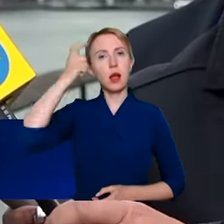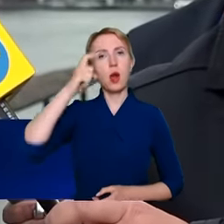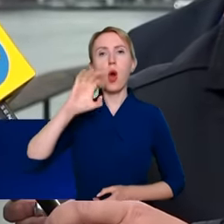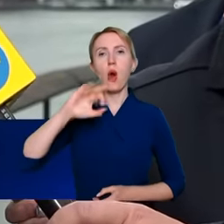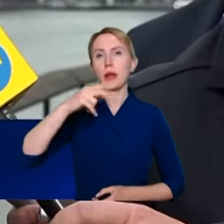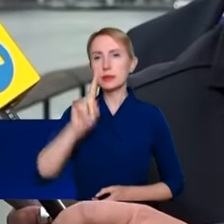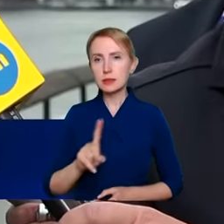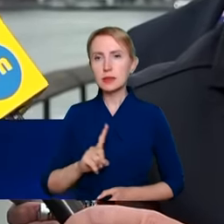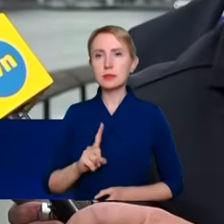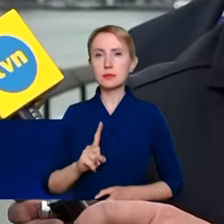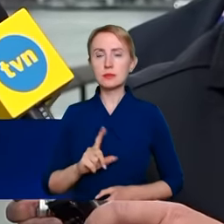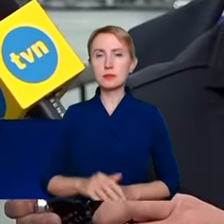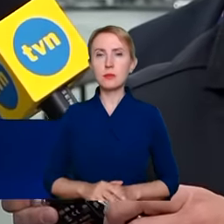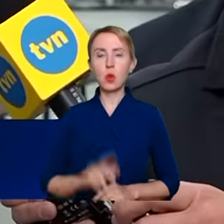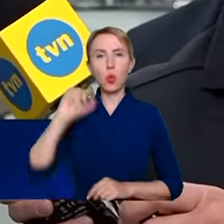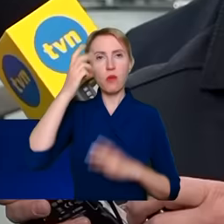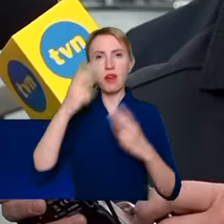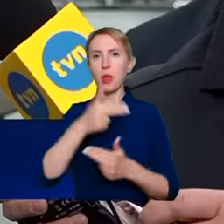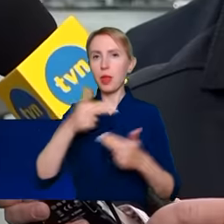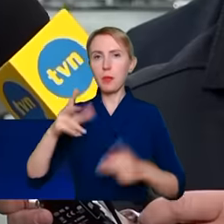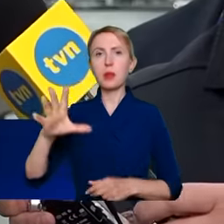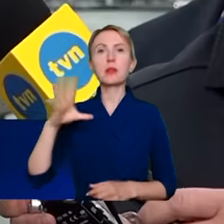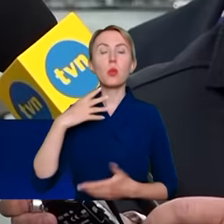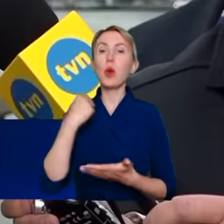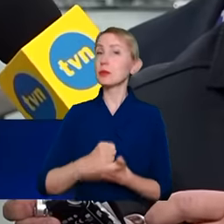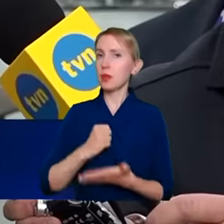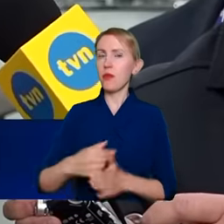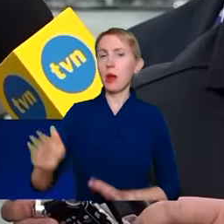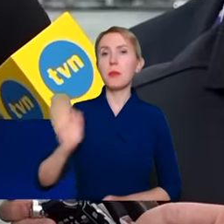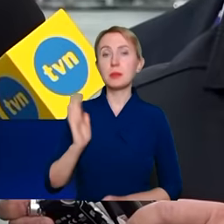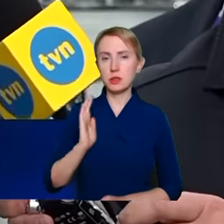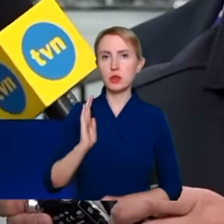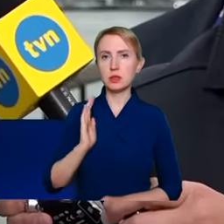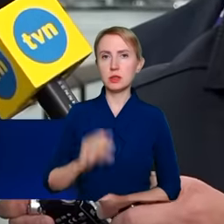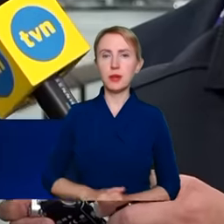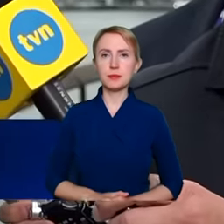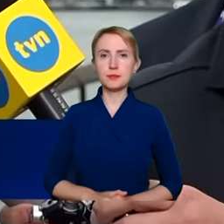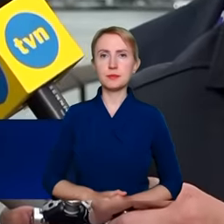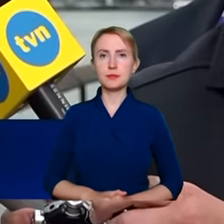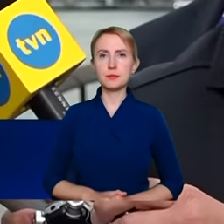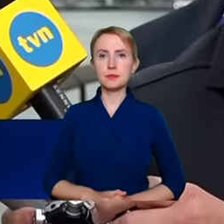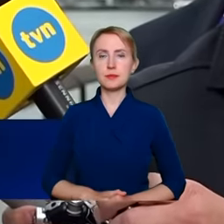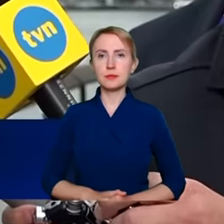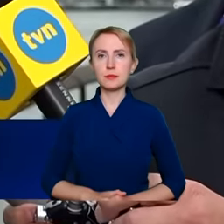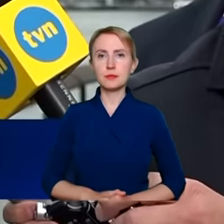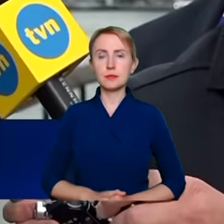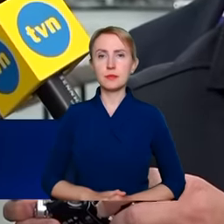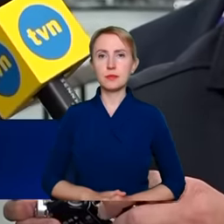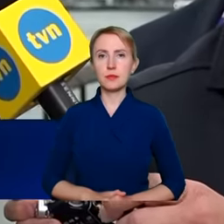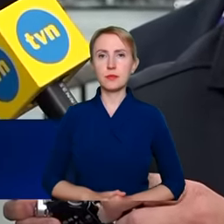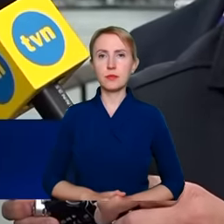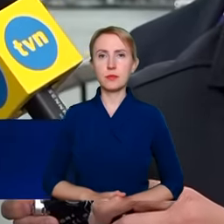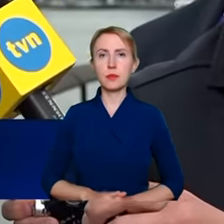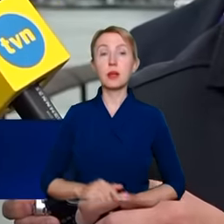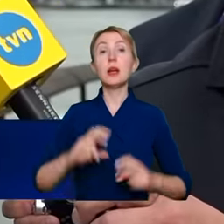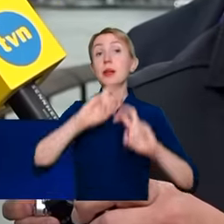Zjednoczonych ten najważniejszy temat to była oczywiście kwestia bezpieczeństwa. No i dwa wielkie kryzysy,